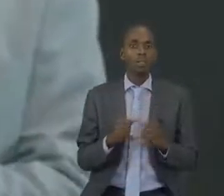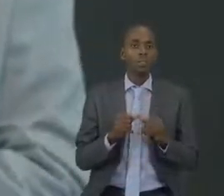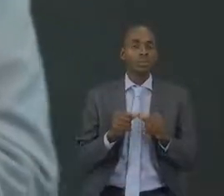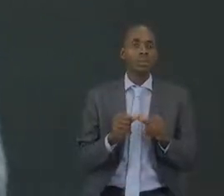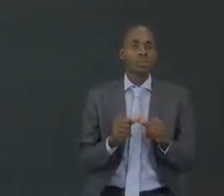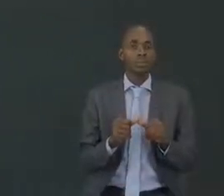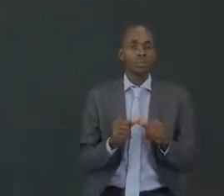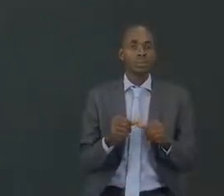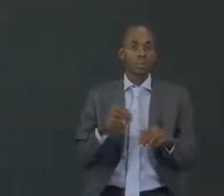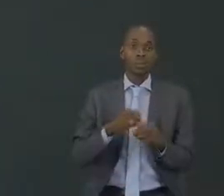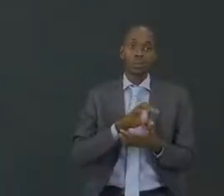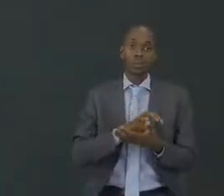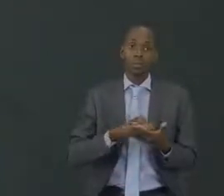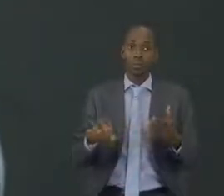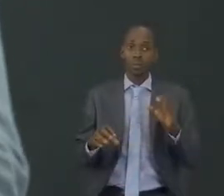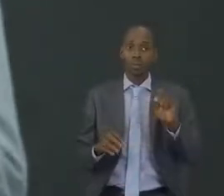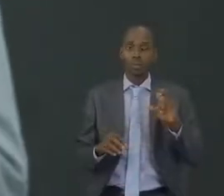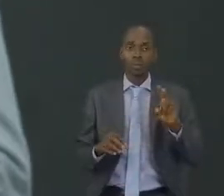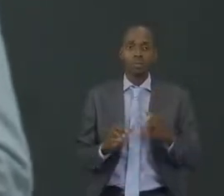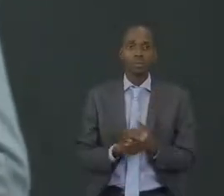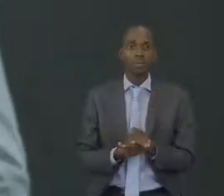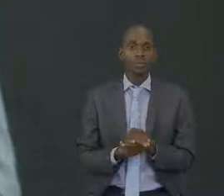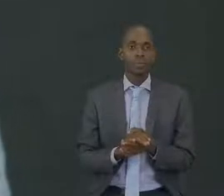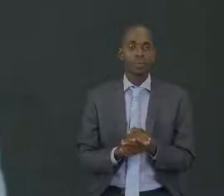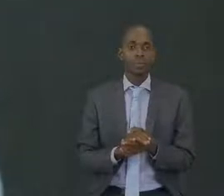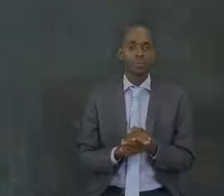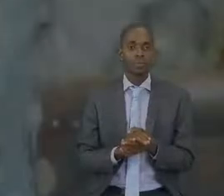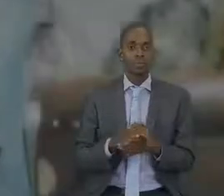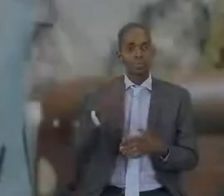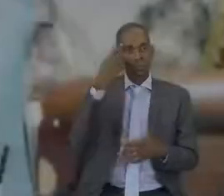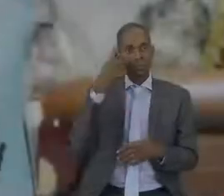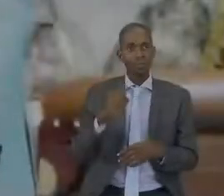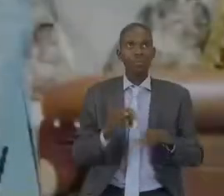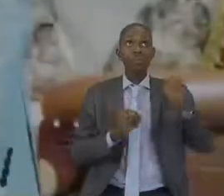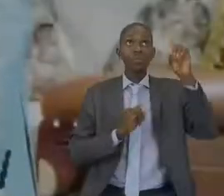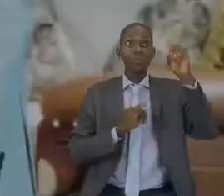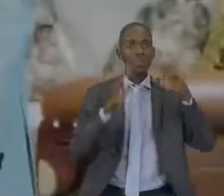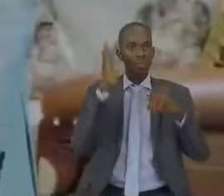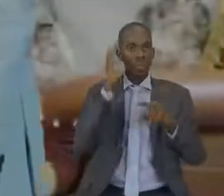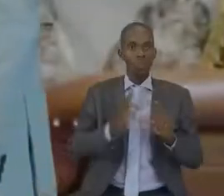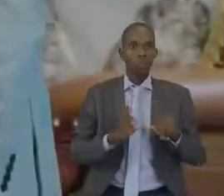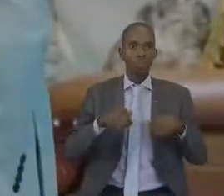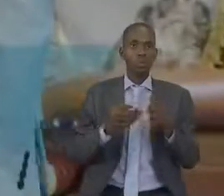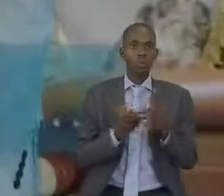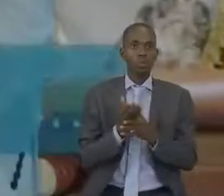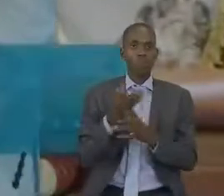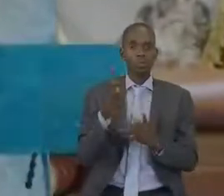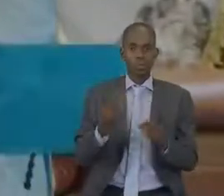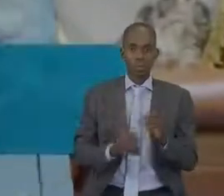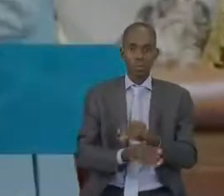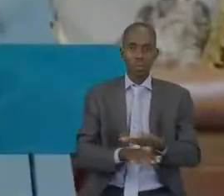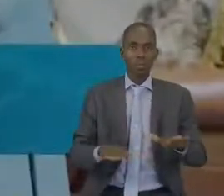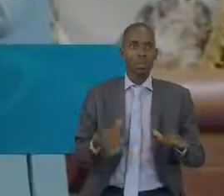Verset 12. Verset 12. Cette nuit-là, je passerai dans le pays